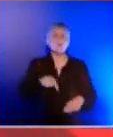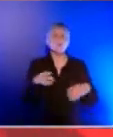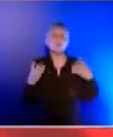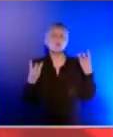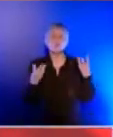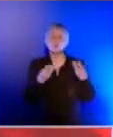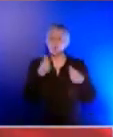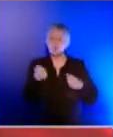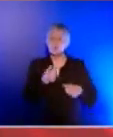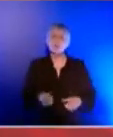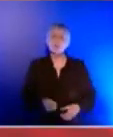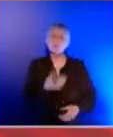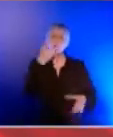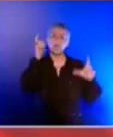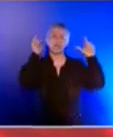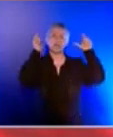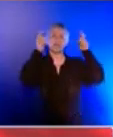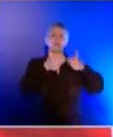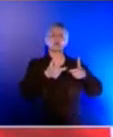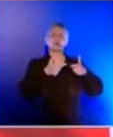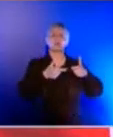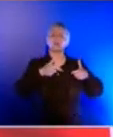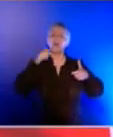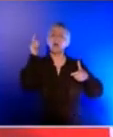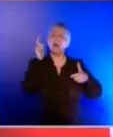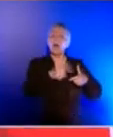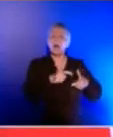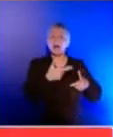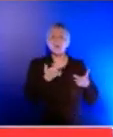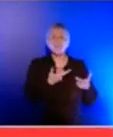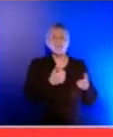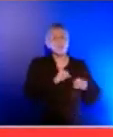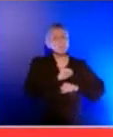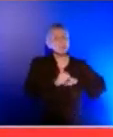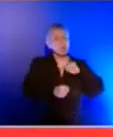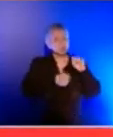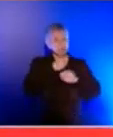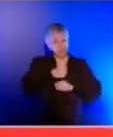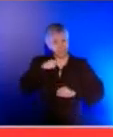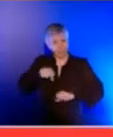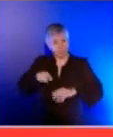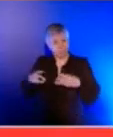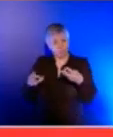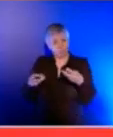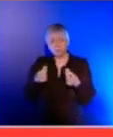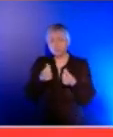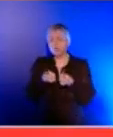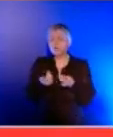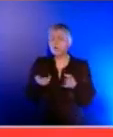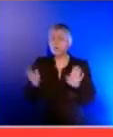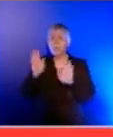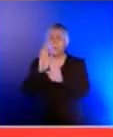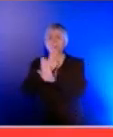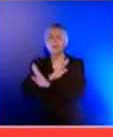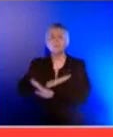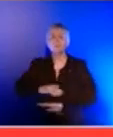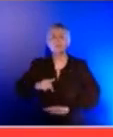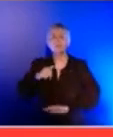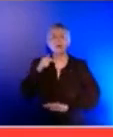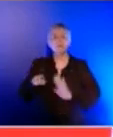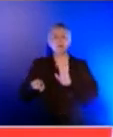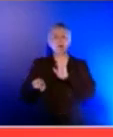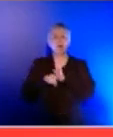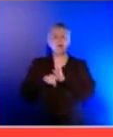η Νέα Δημοκρατία έτσι ώστε να μπορέσει να καλύψει τις αποτυχίες της στην οικονομική και την κοινωνική πολιτική.